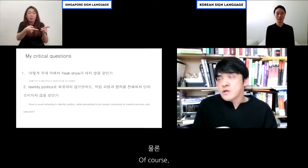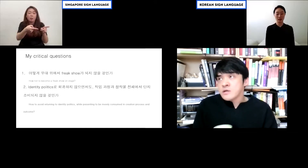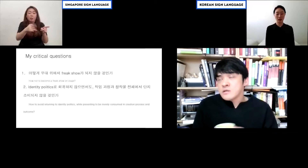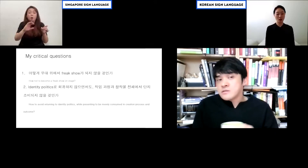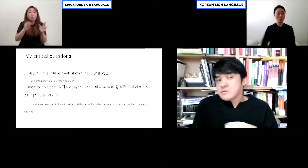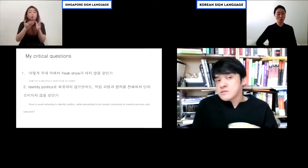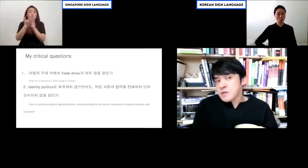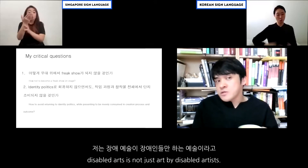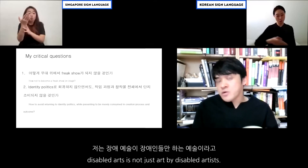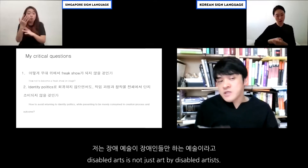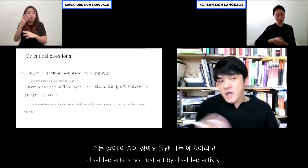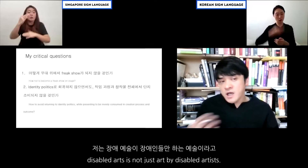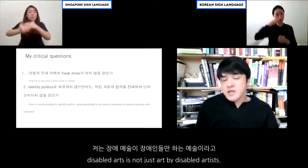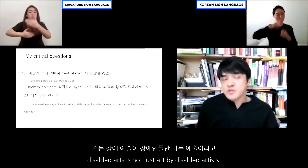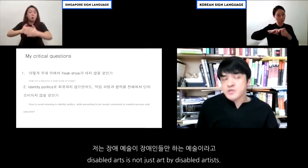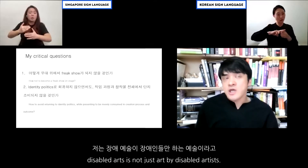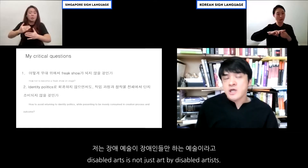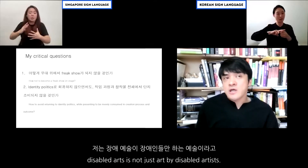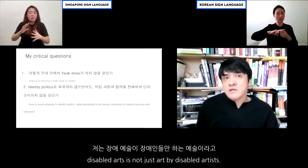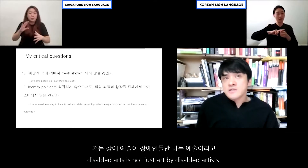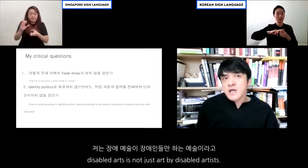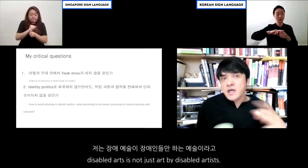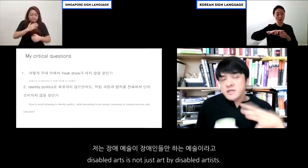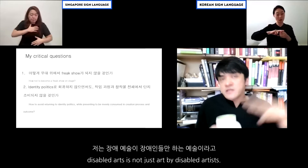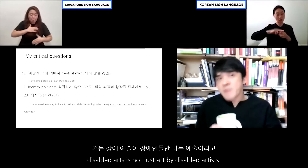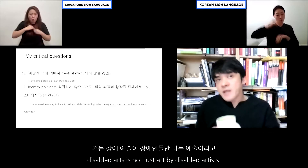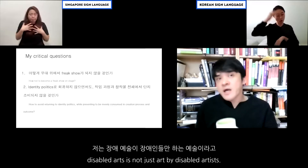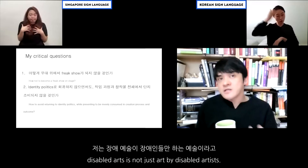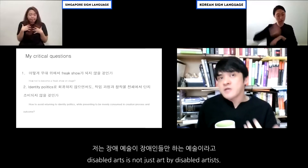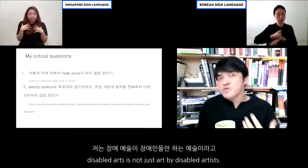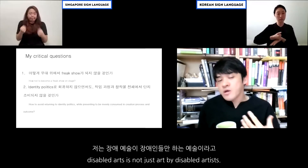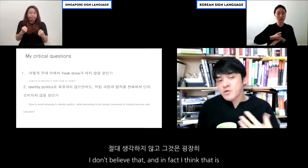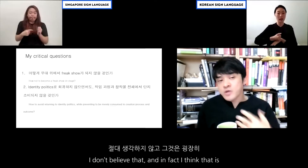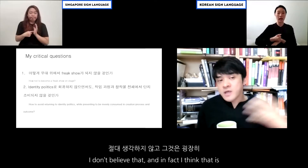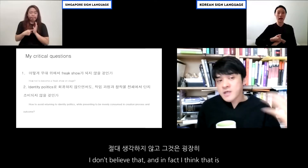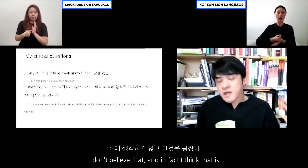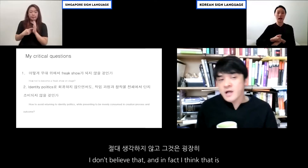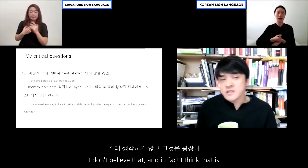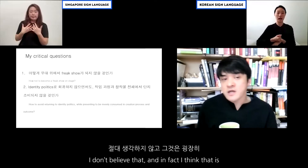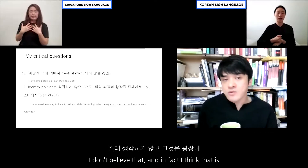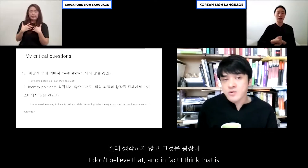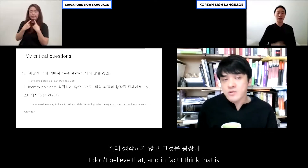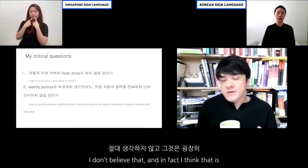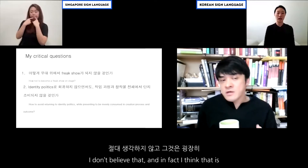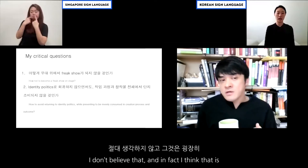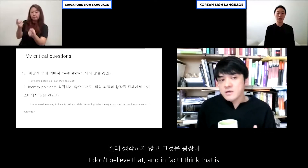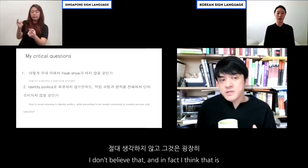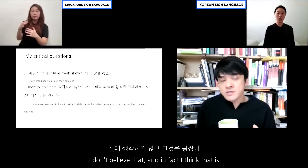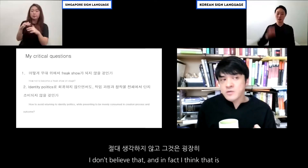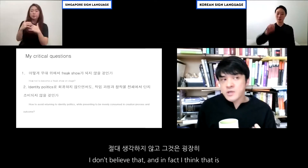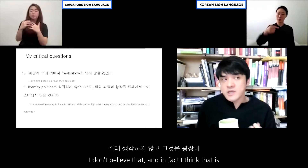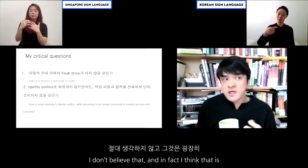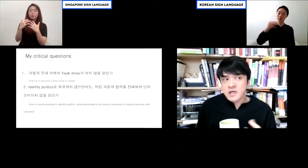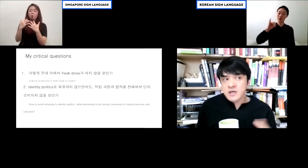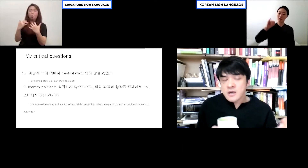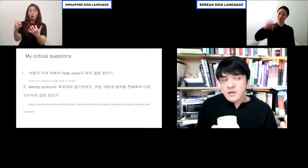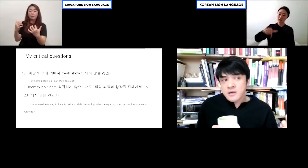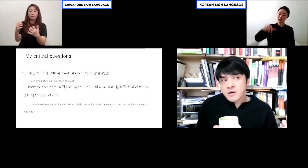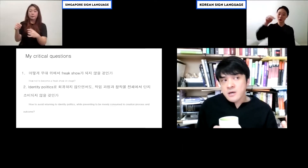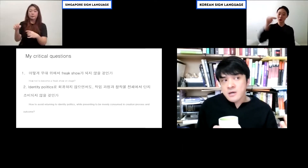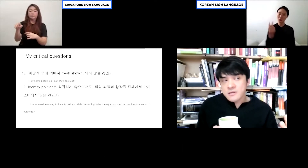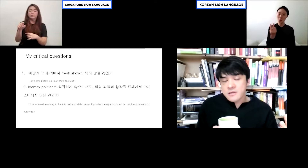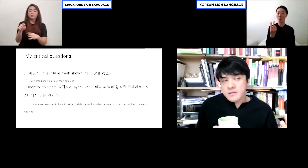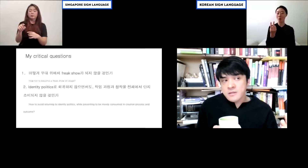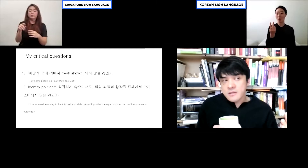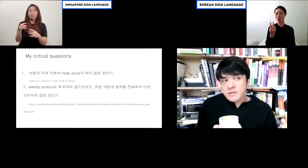물론 저는 장애 예술이 장애인들만 하는 예술이라고 절대 생각하지 않고 그것은 굉장히